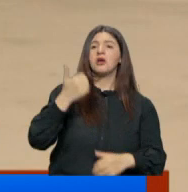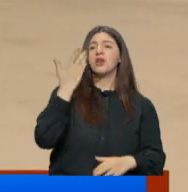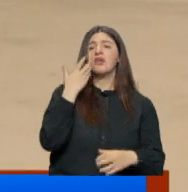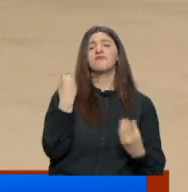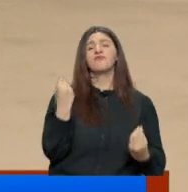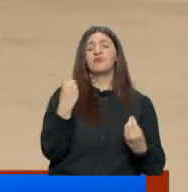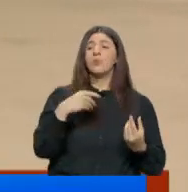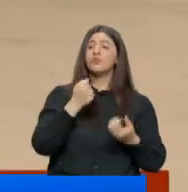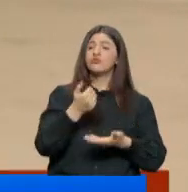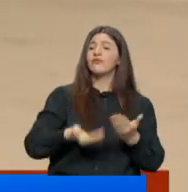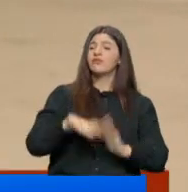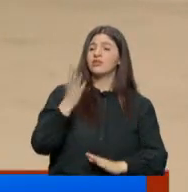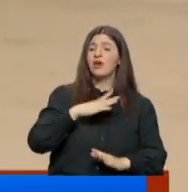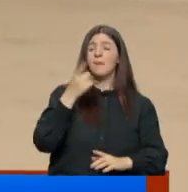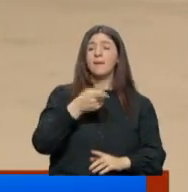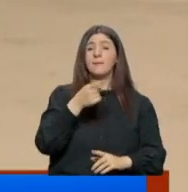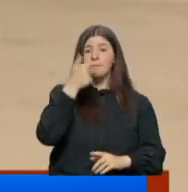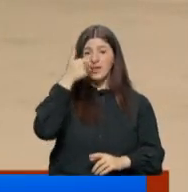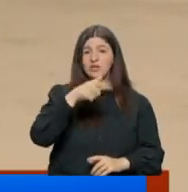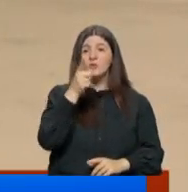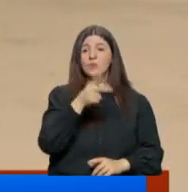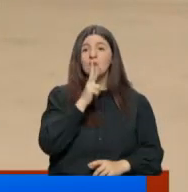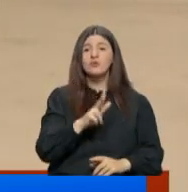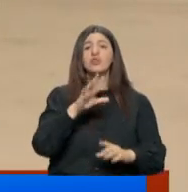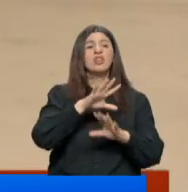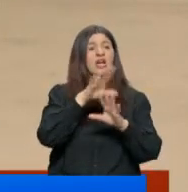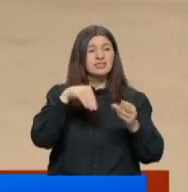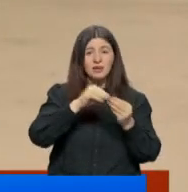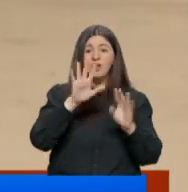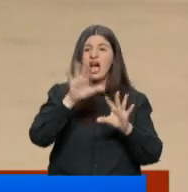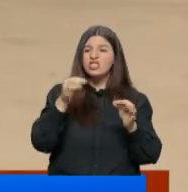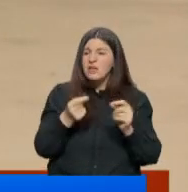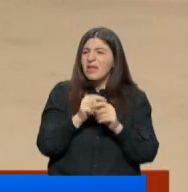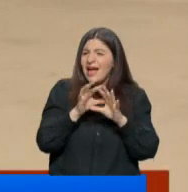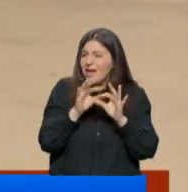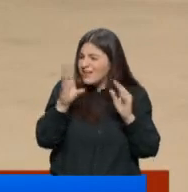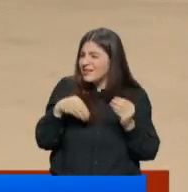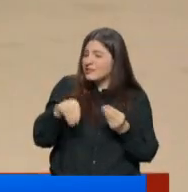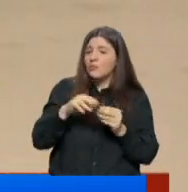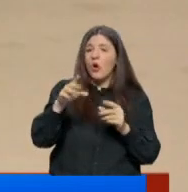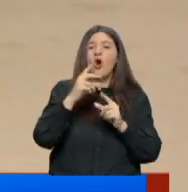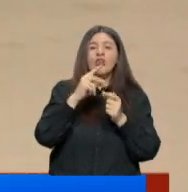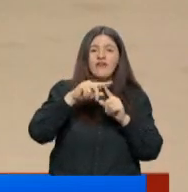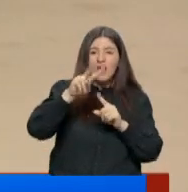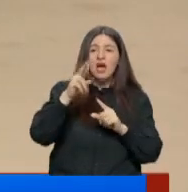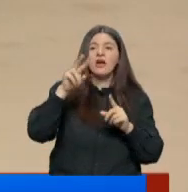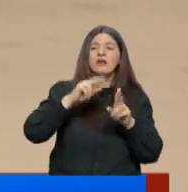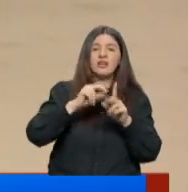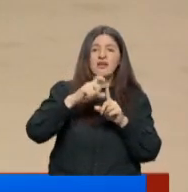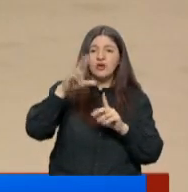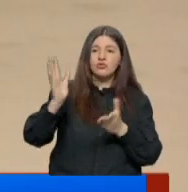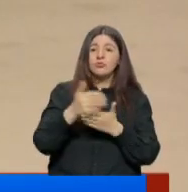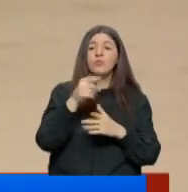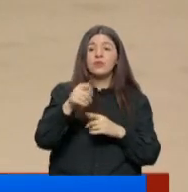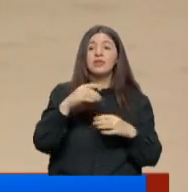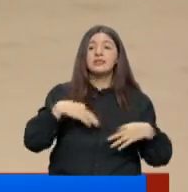diyor. Benzine %300 zam yaptı. İğneden ipliğe her şeye zam yaptı ve bunlar üzerinden KDV, ÖTV topladı. Sayın Erdoğan buraya